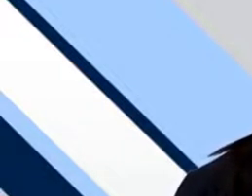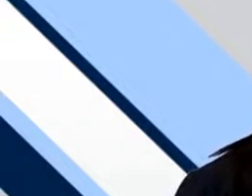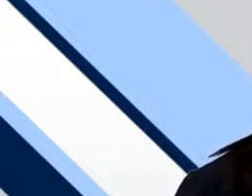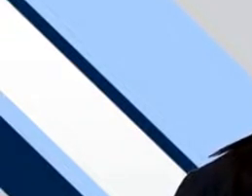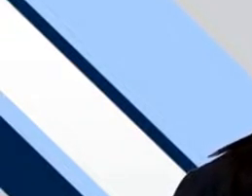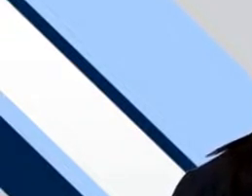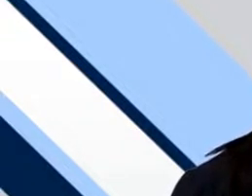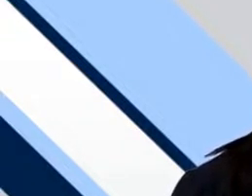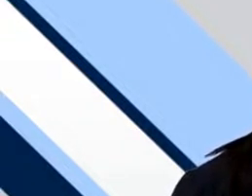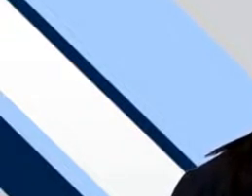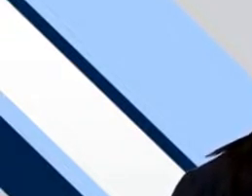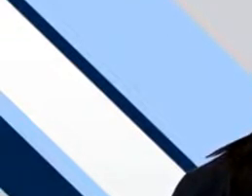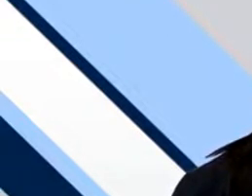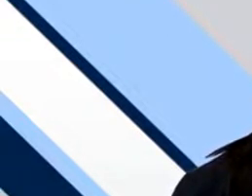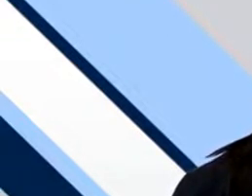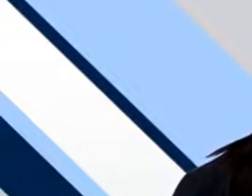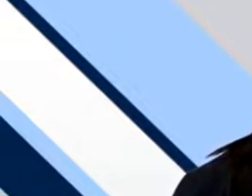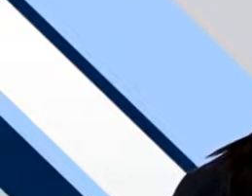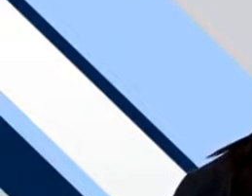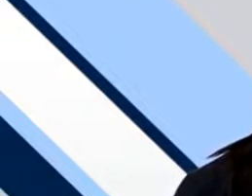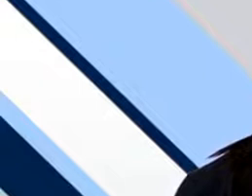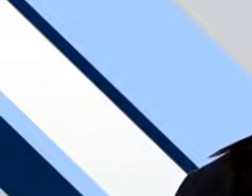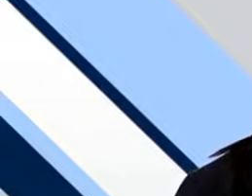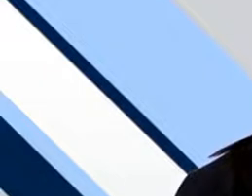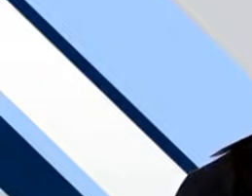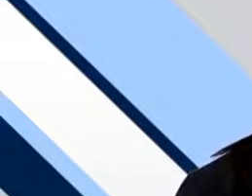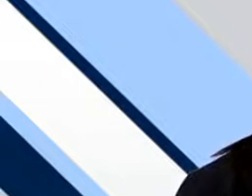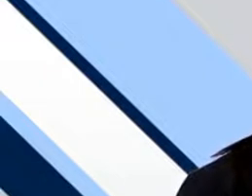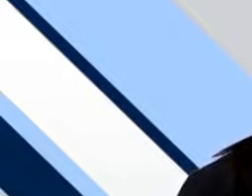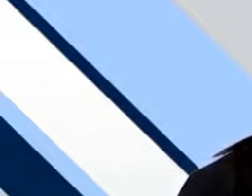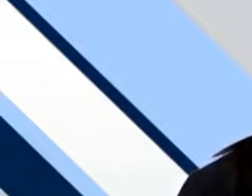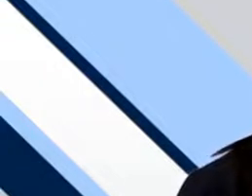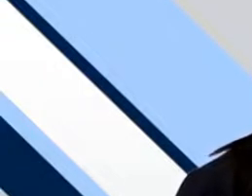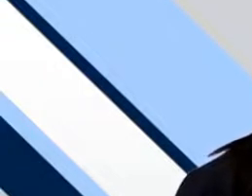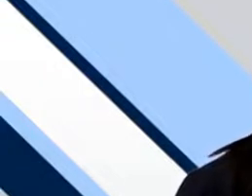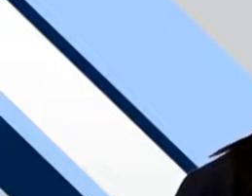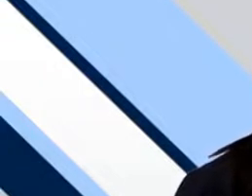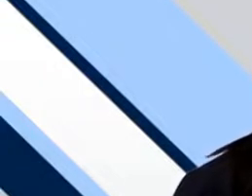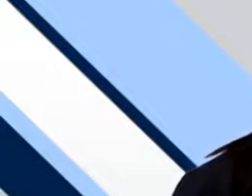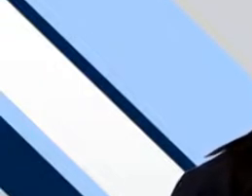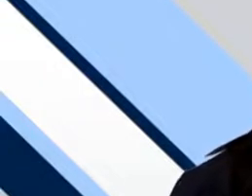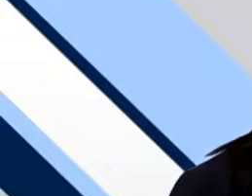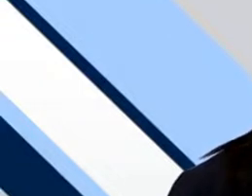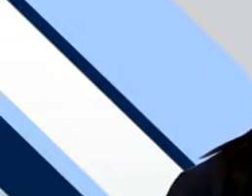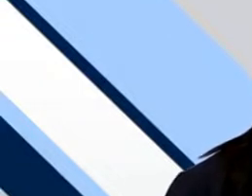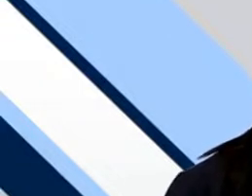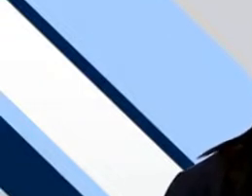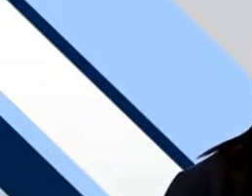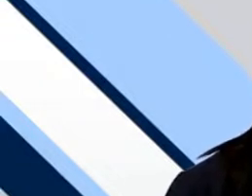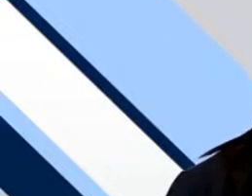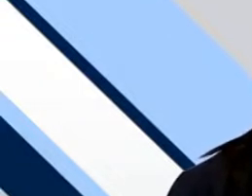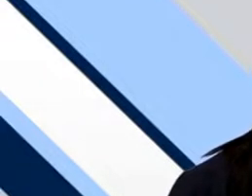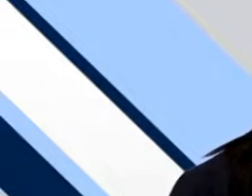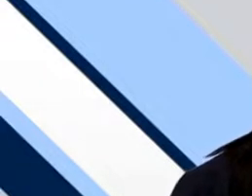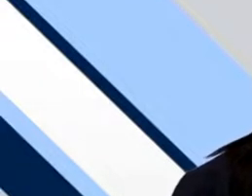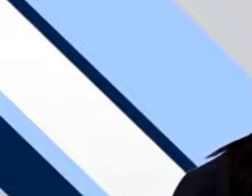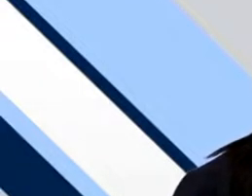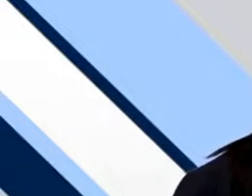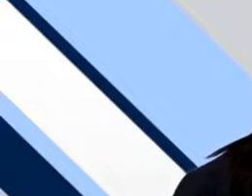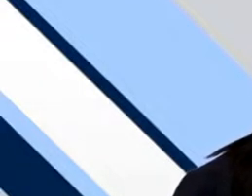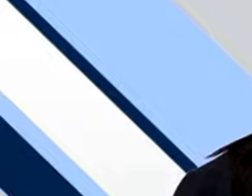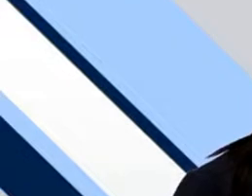Administrators and staff as stewards of the institution ensure an enabling and supportive